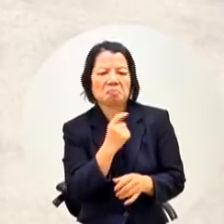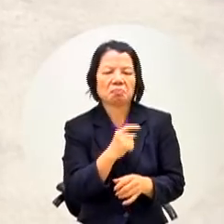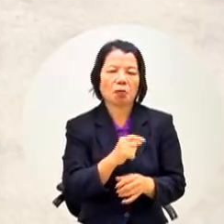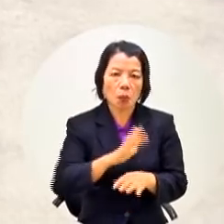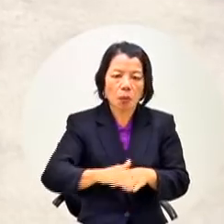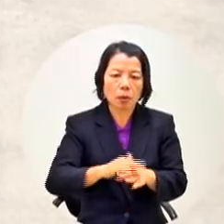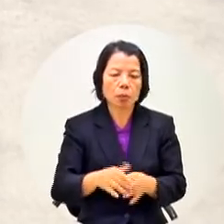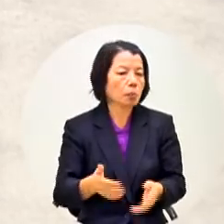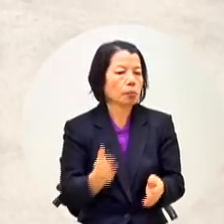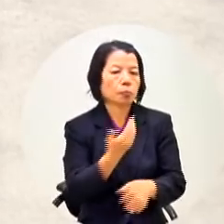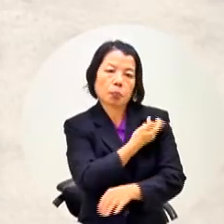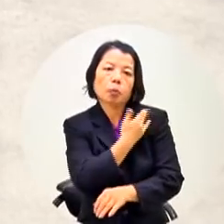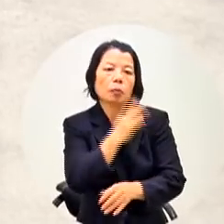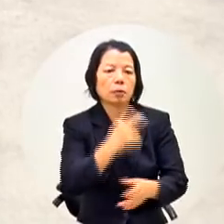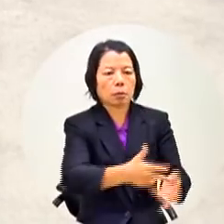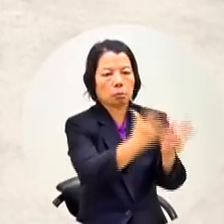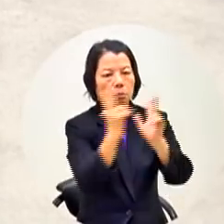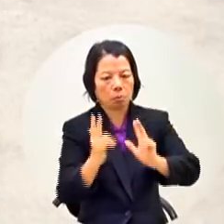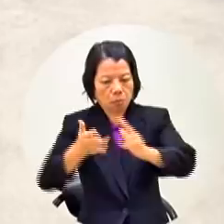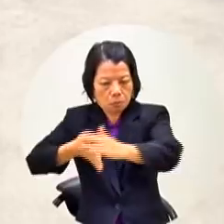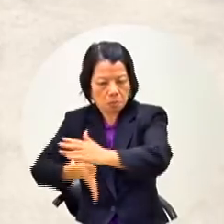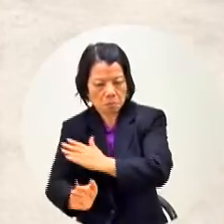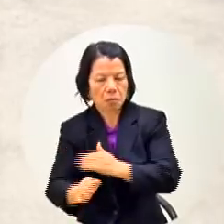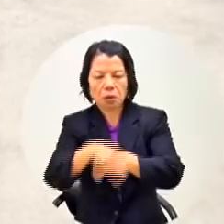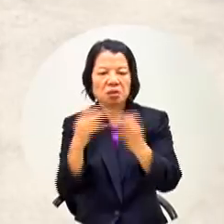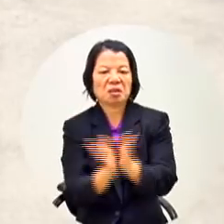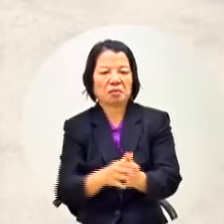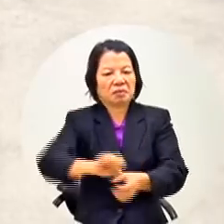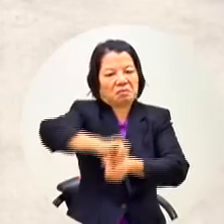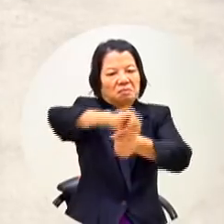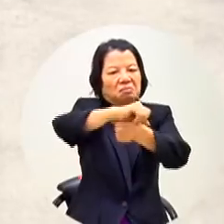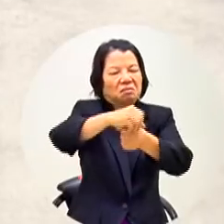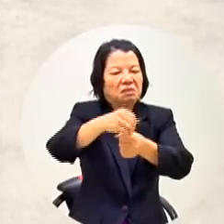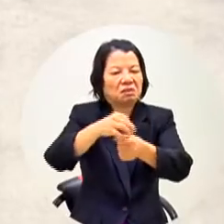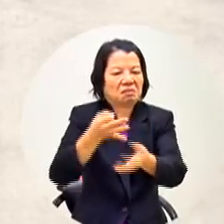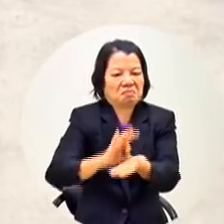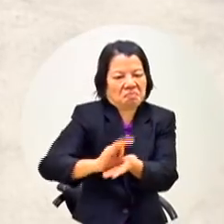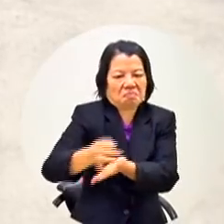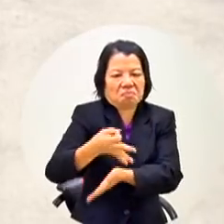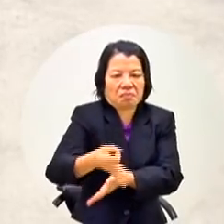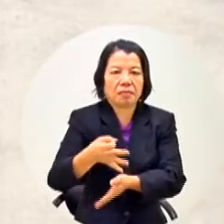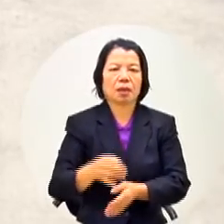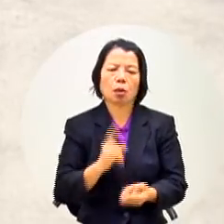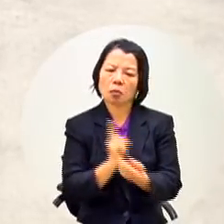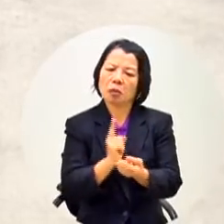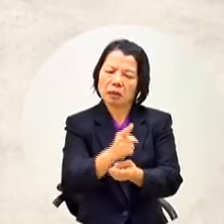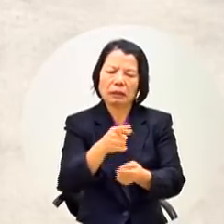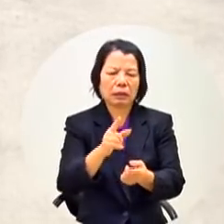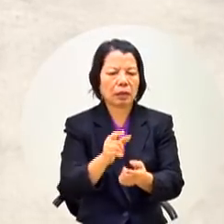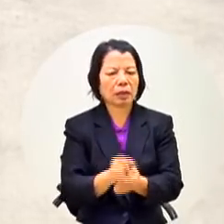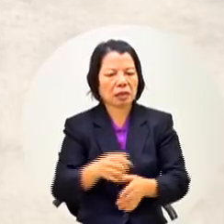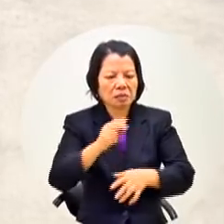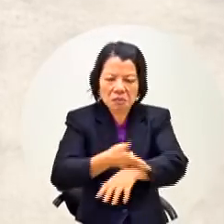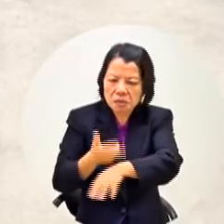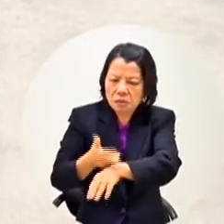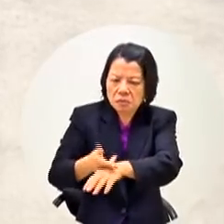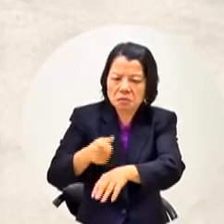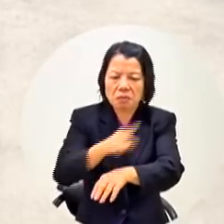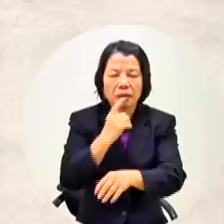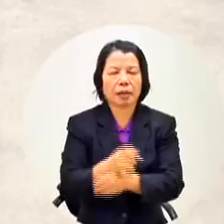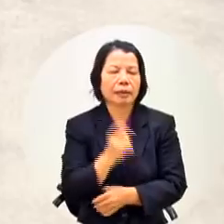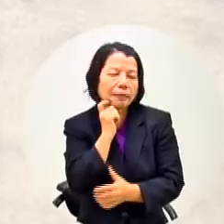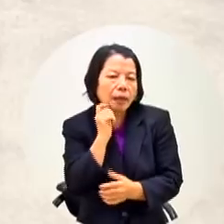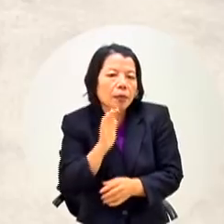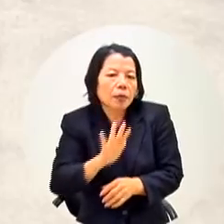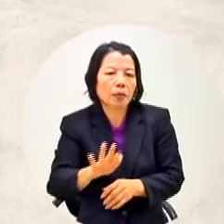本，而且呢，在技术层面上面有它的困难点。因此呢，我们要考虑到可能可以重新来规划修正可行的